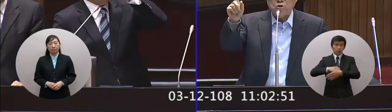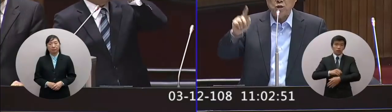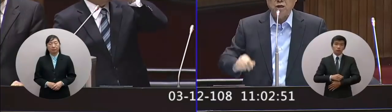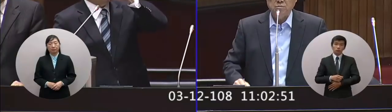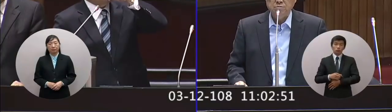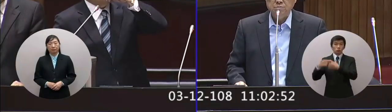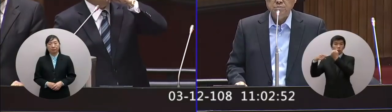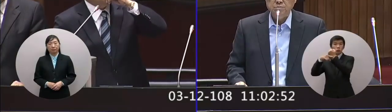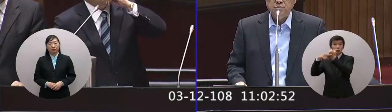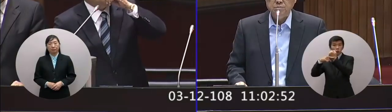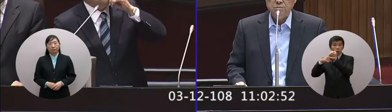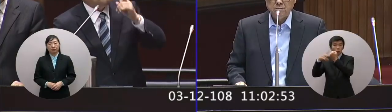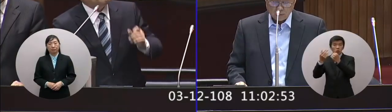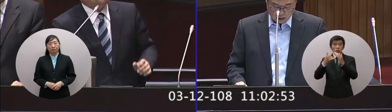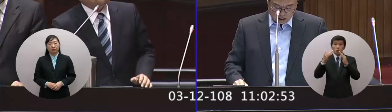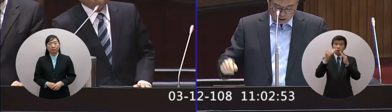不包括学校。